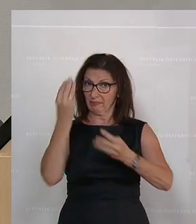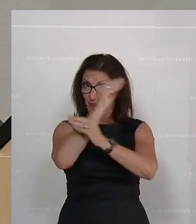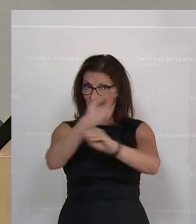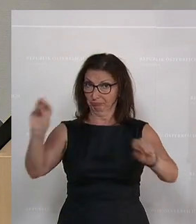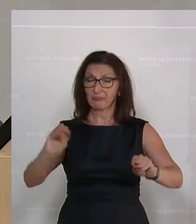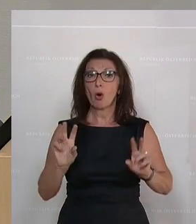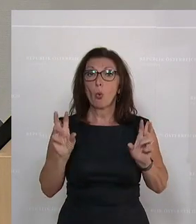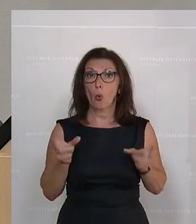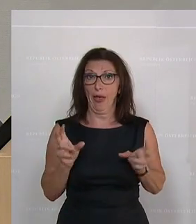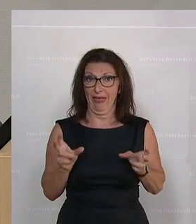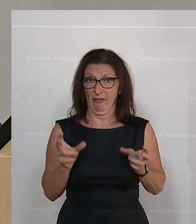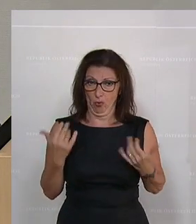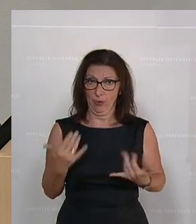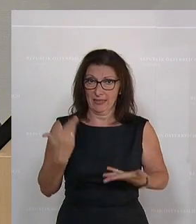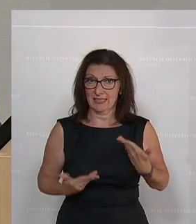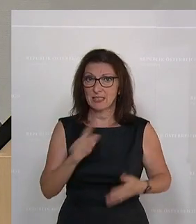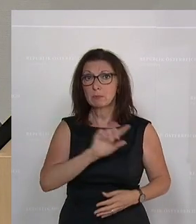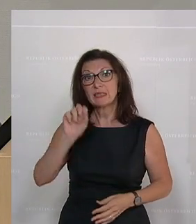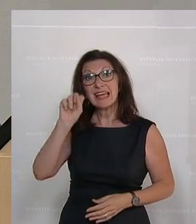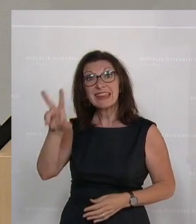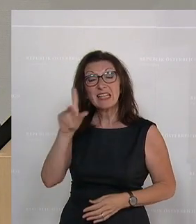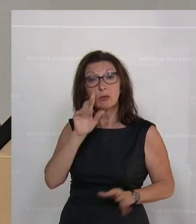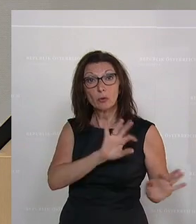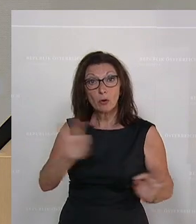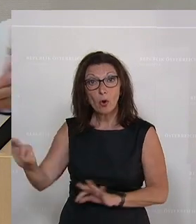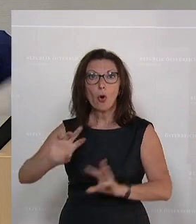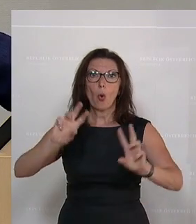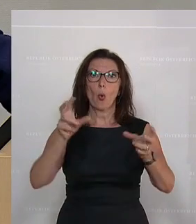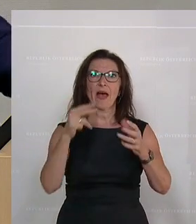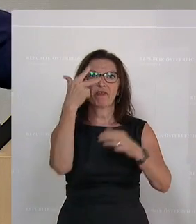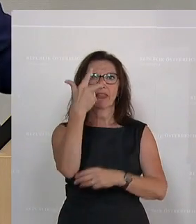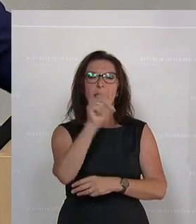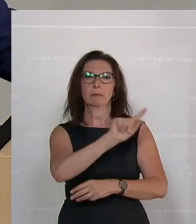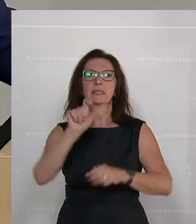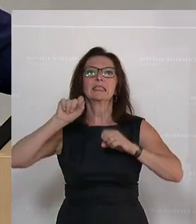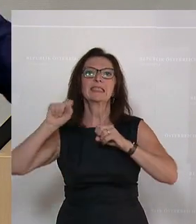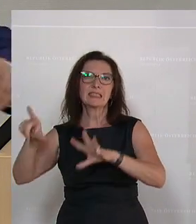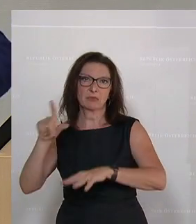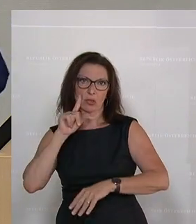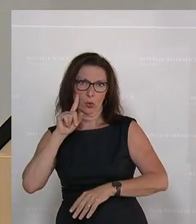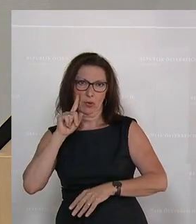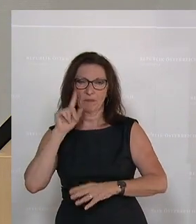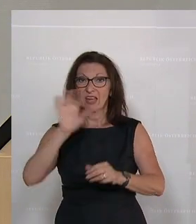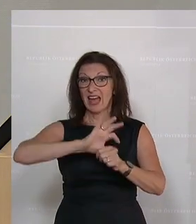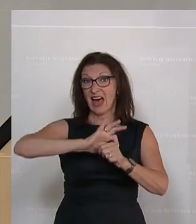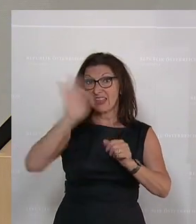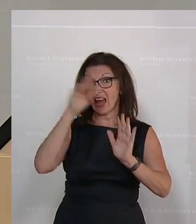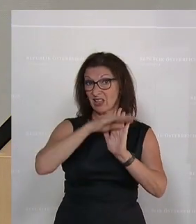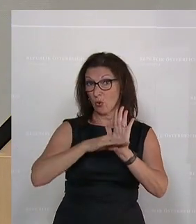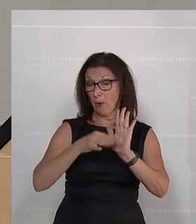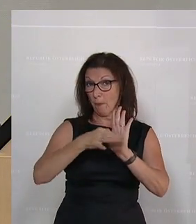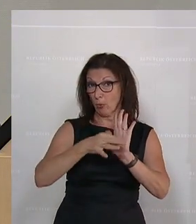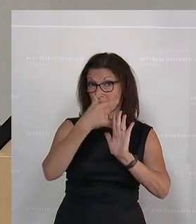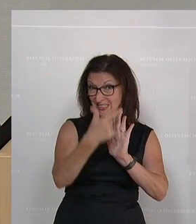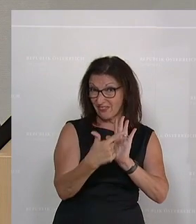bis 13 uhr übertragen wird wohl auf 3 bis 17 uhr um den tagesordnungspunkt 2 verhandlungen